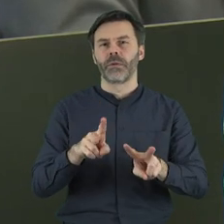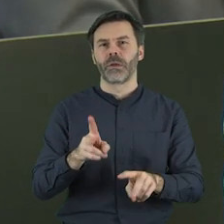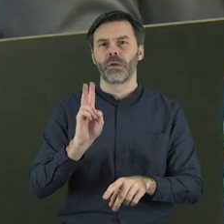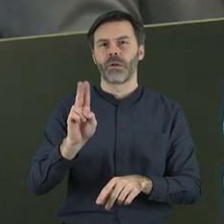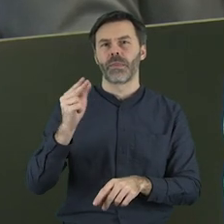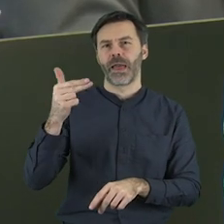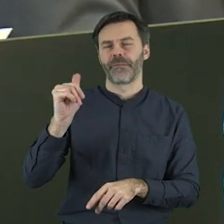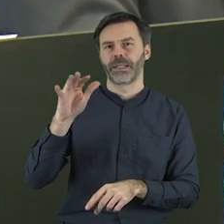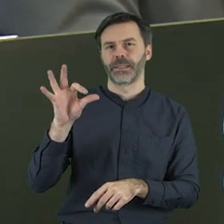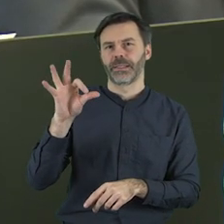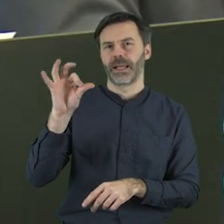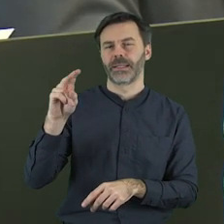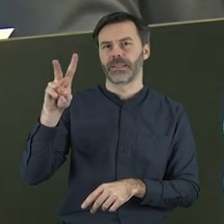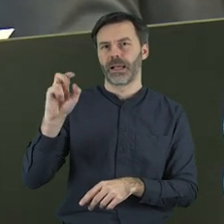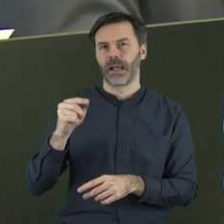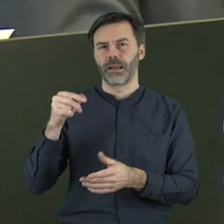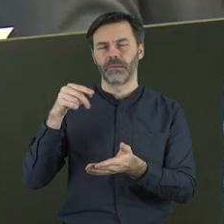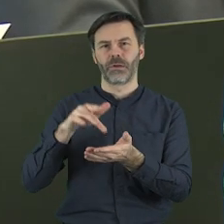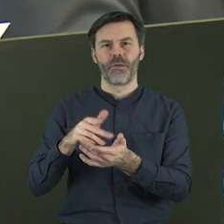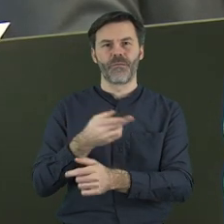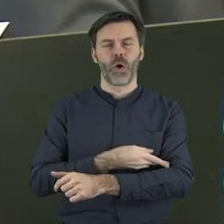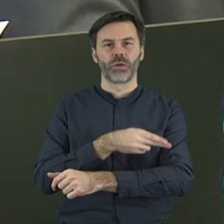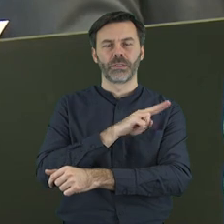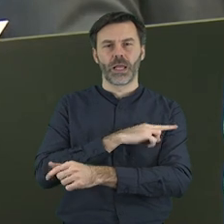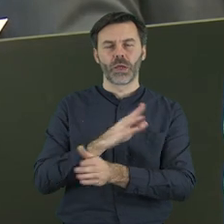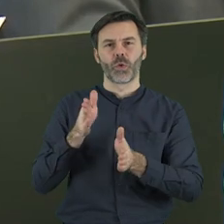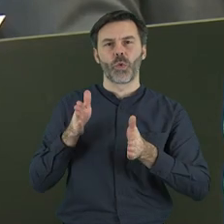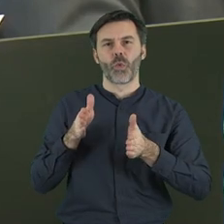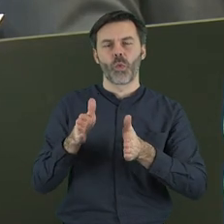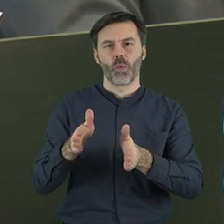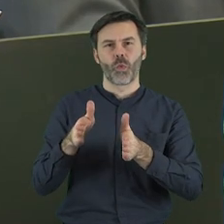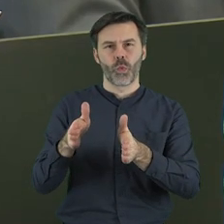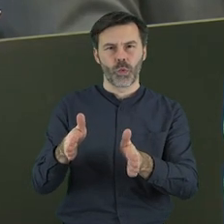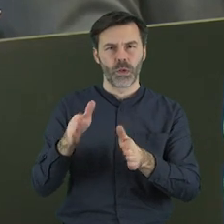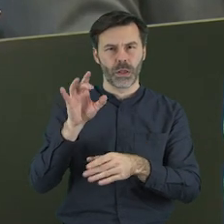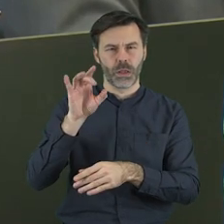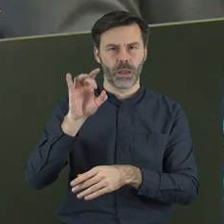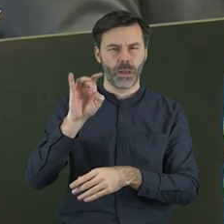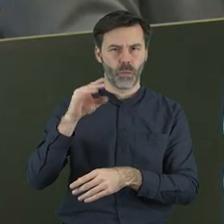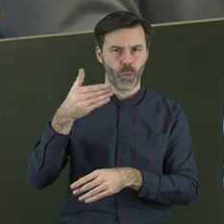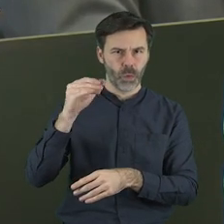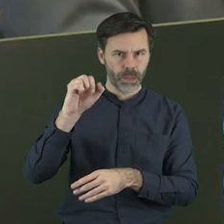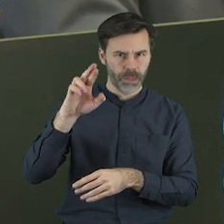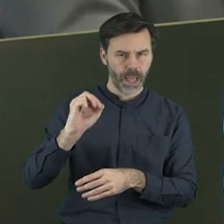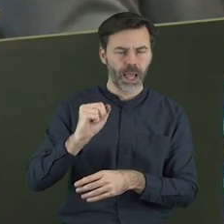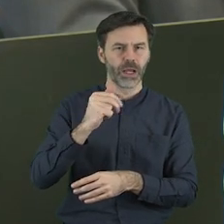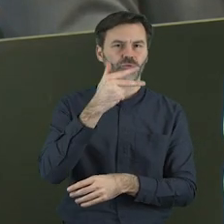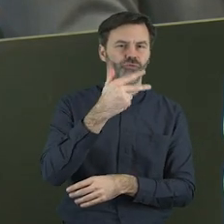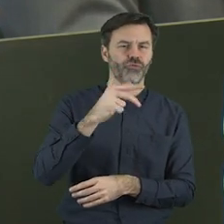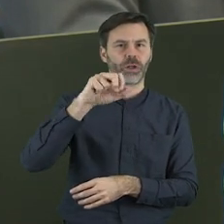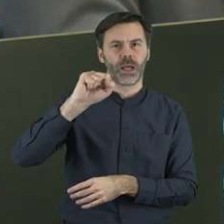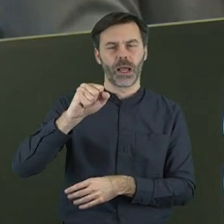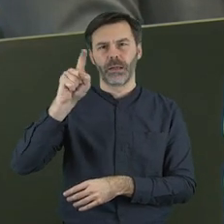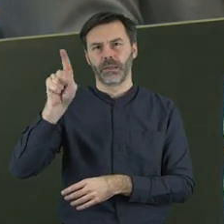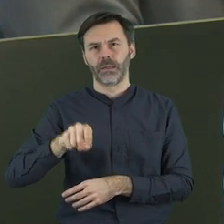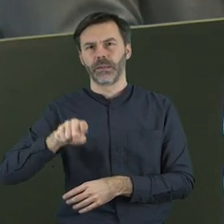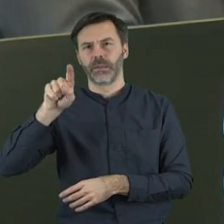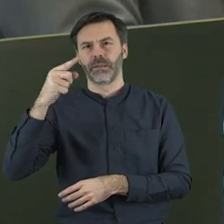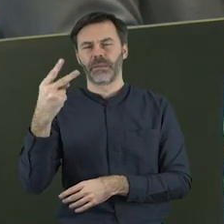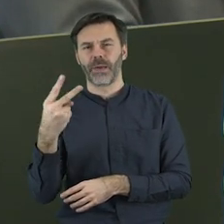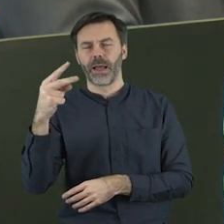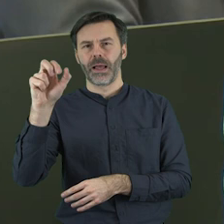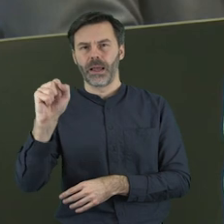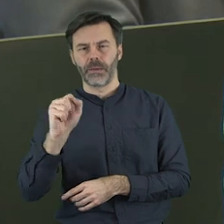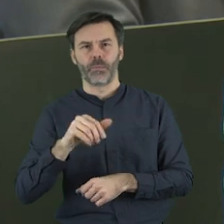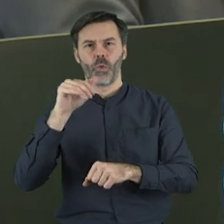ulicy Murnej 3A/2. Umowa zawarta została na okres 4 lat od 1